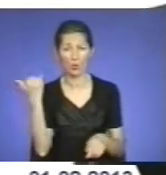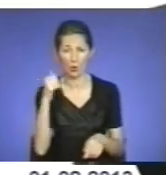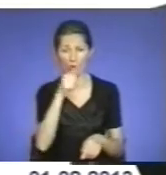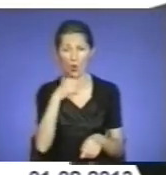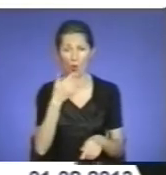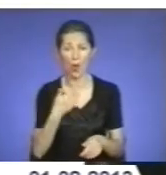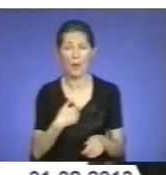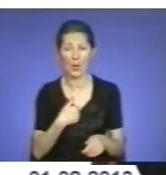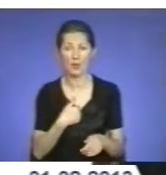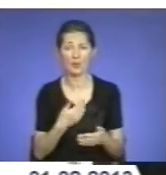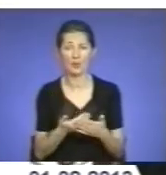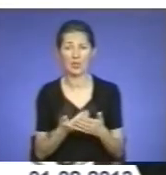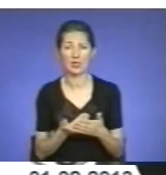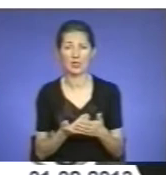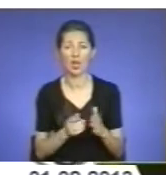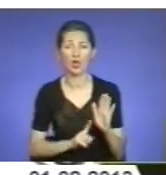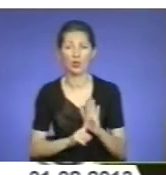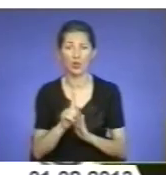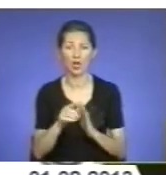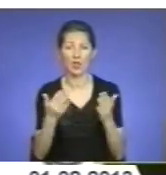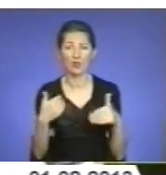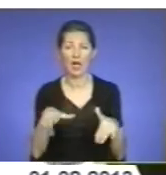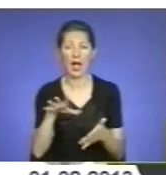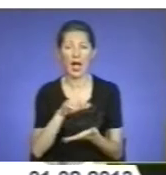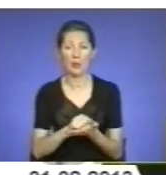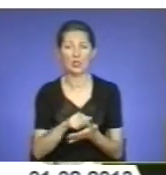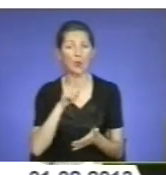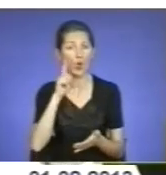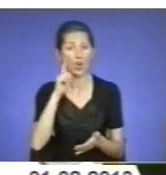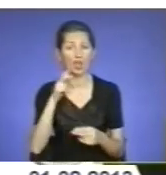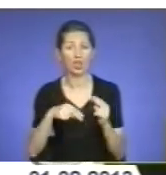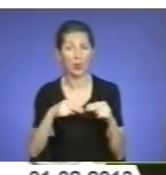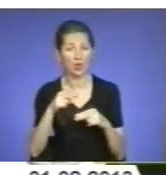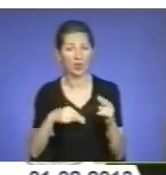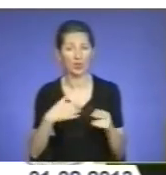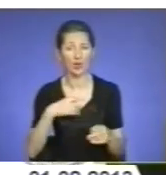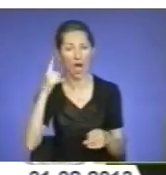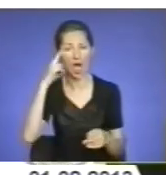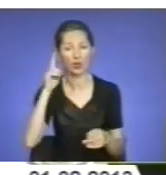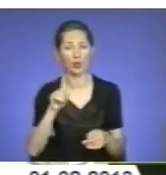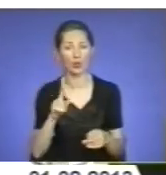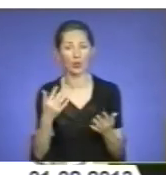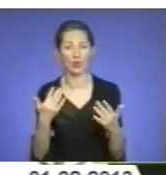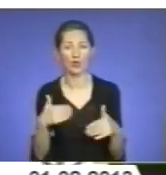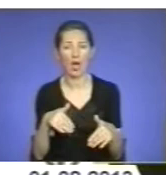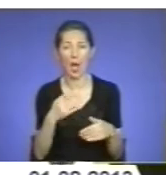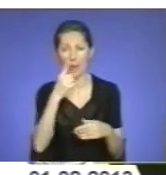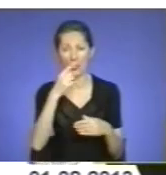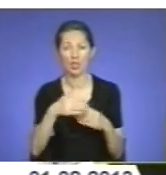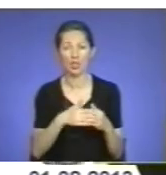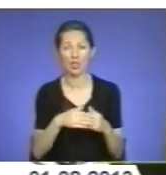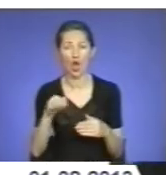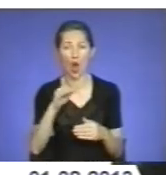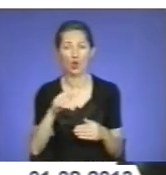Ми десь розпочали вже займатися молодіжним будівництвом. Я думаю, вже ближче